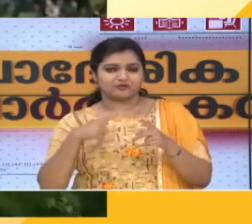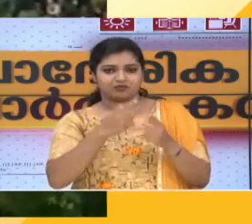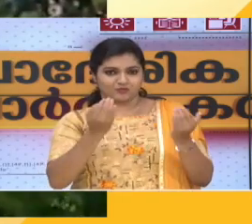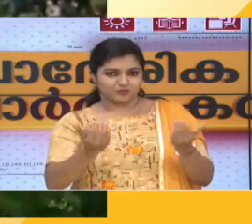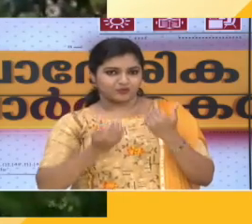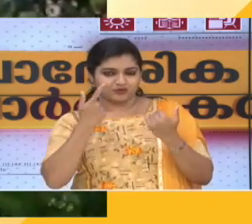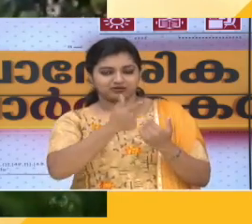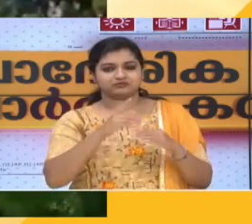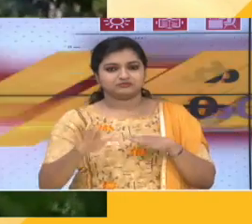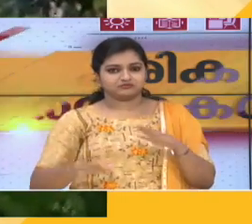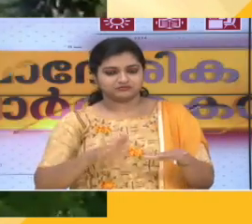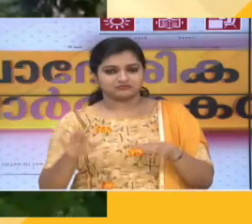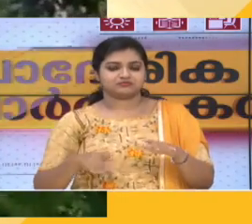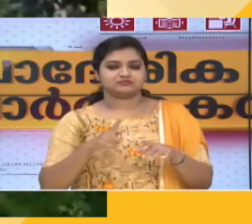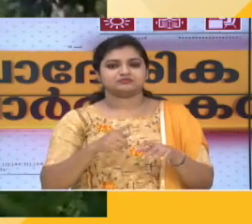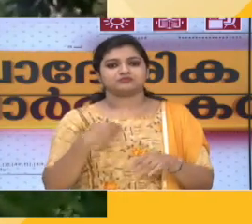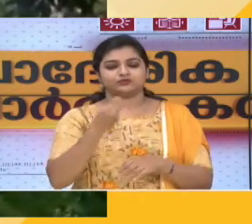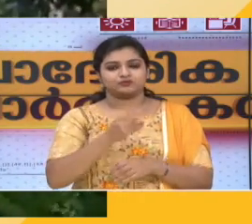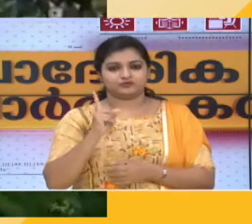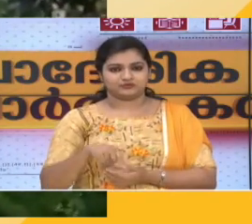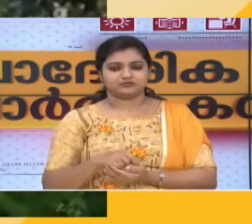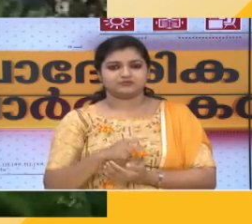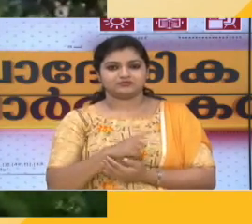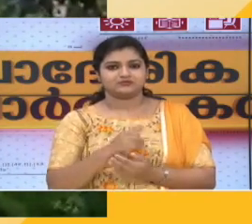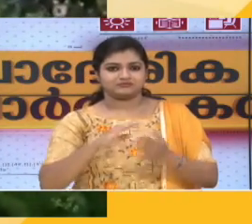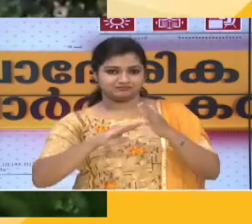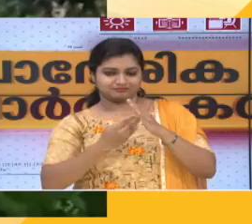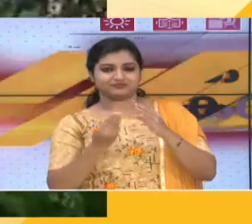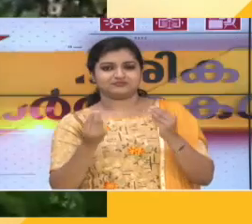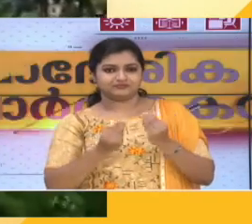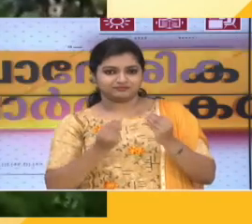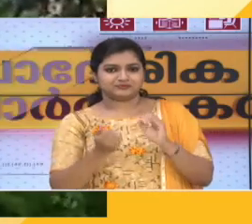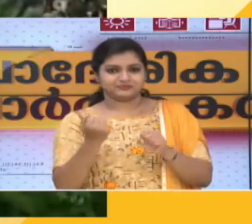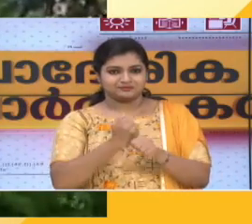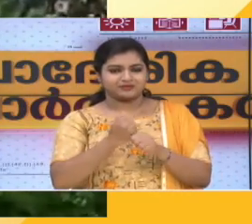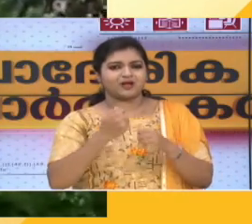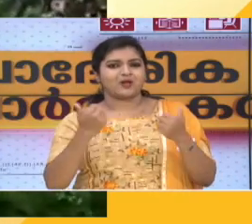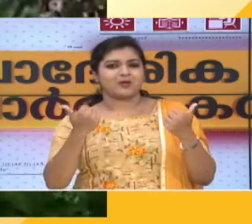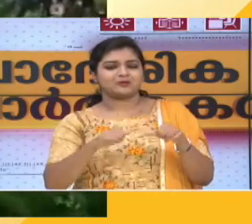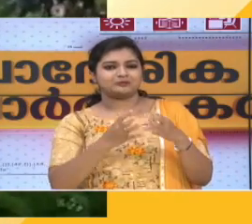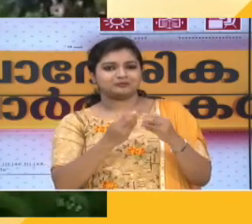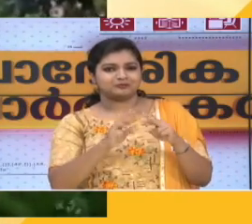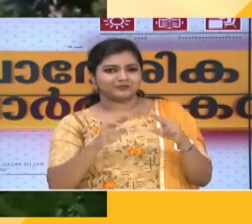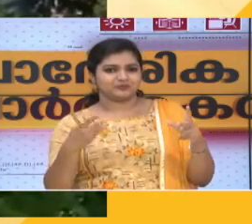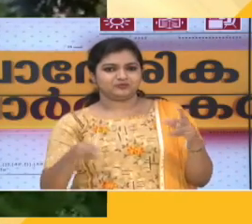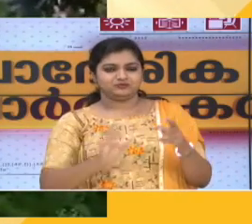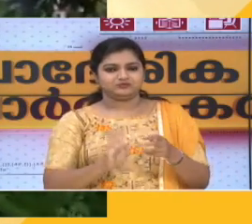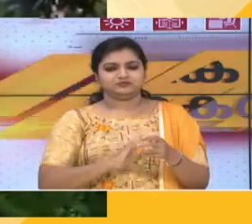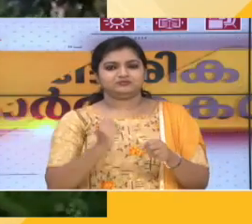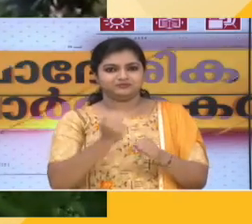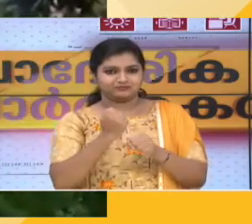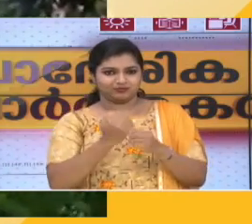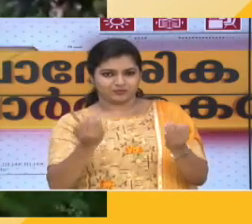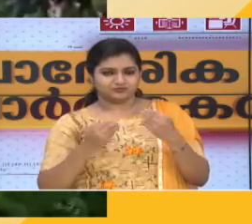വേണ്ടുന്ന ഒരു സംവിധാനം ചെയ്ത് ഇതിനെ ഒന്നും കൂടി മോടി പിടിപ്പിച്ച് ഇത് നശിച്ചു പോയിരിക്കാൻ വേണ്ടിയിട്ടുള്ള ഒരു ഏർപ്പാട്